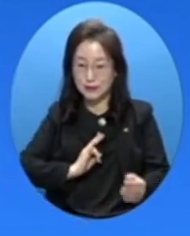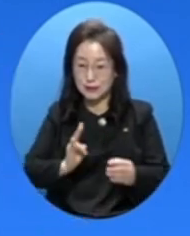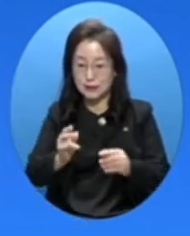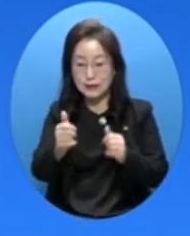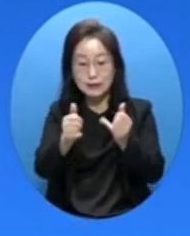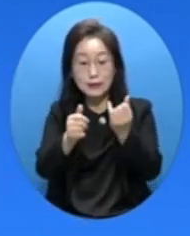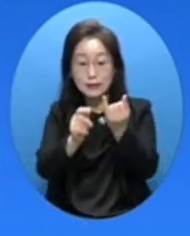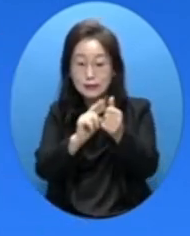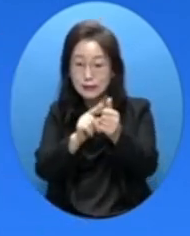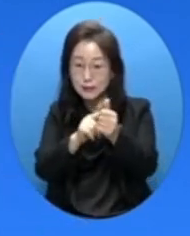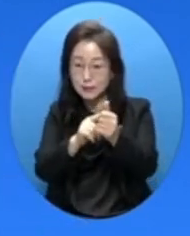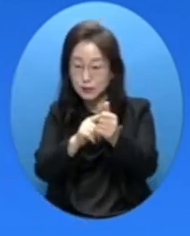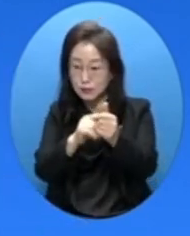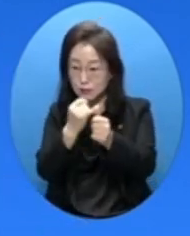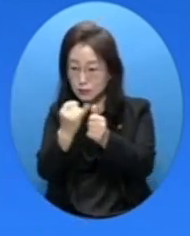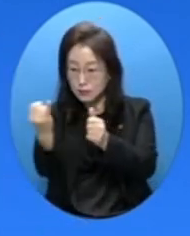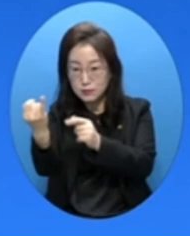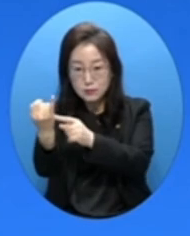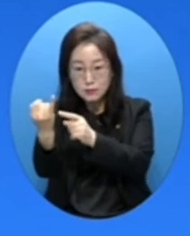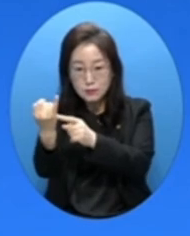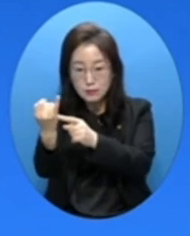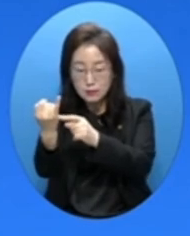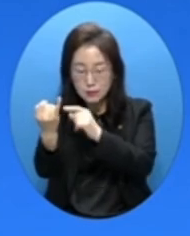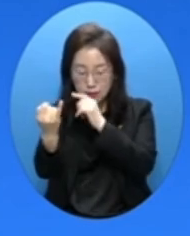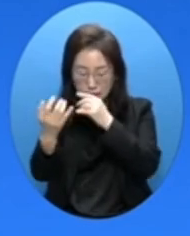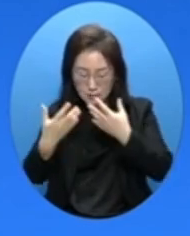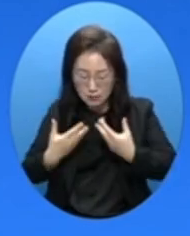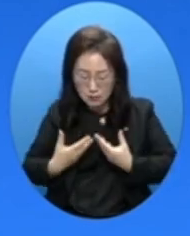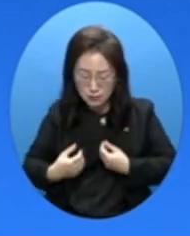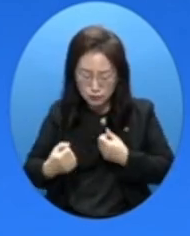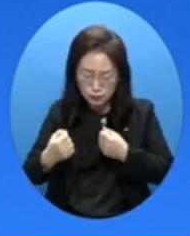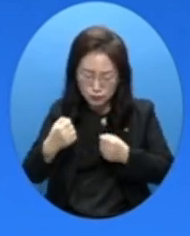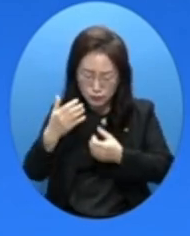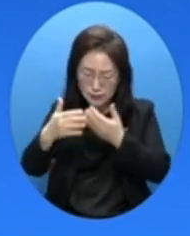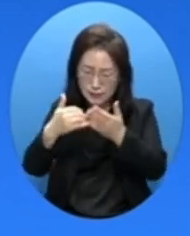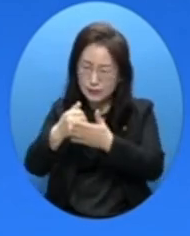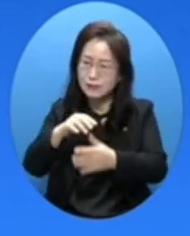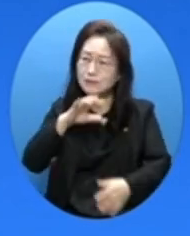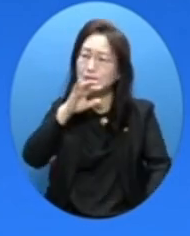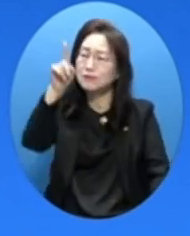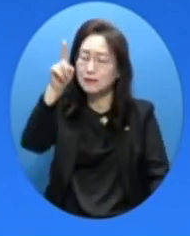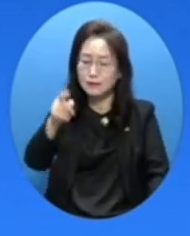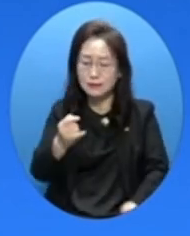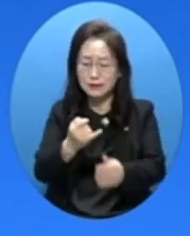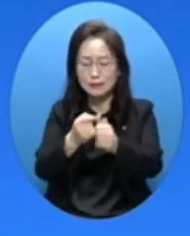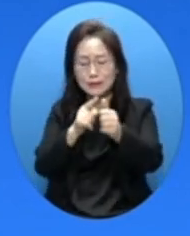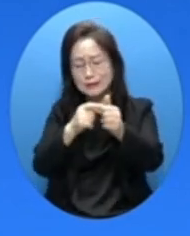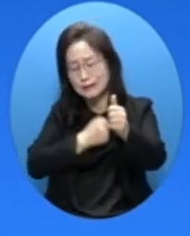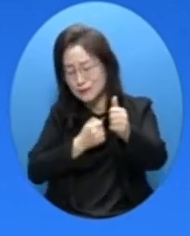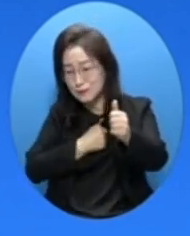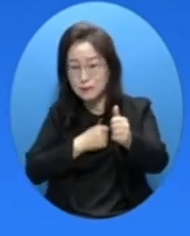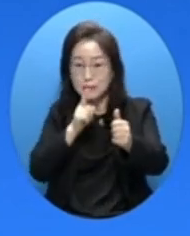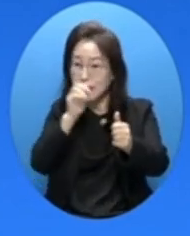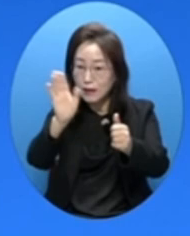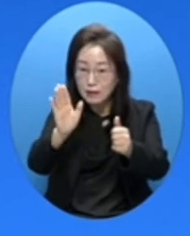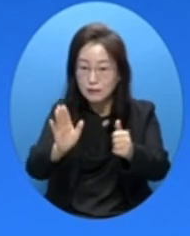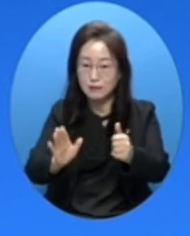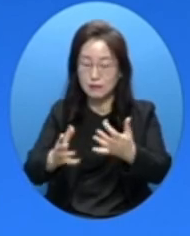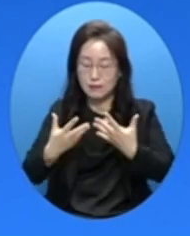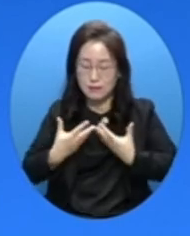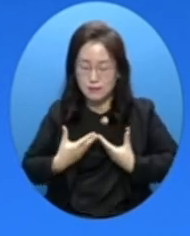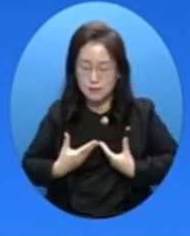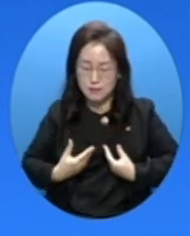절망의 때에 하나님을 원망하고 남편을 원망하고 탄생한 것이 아니라 절망의 자리에서